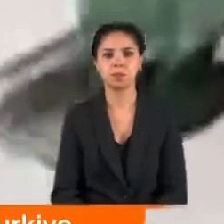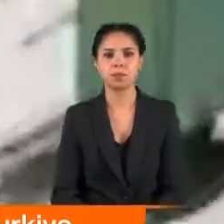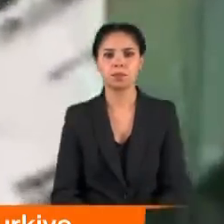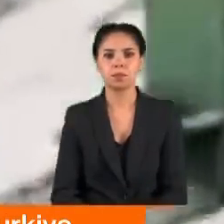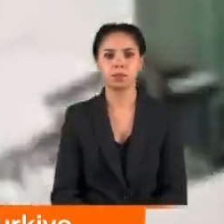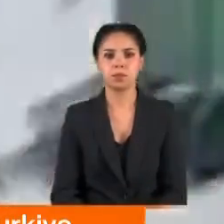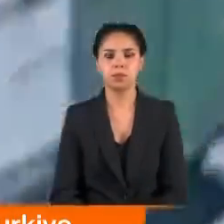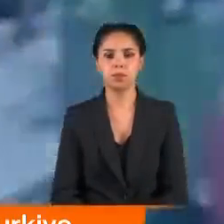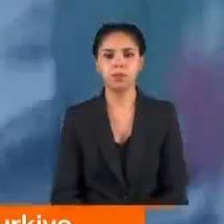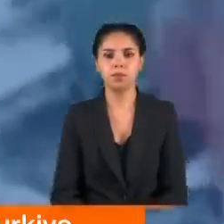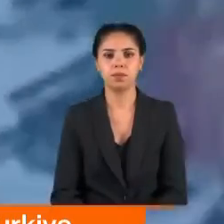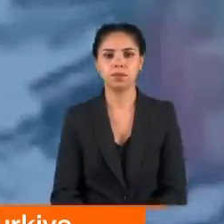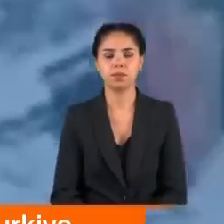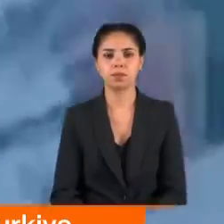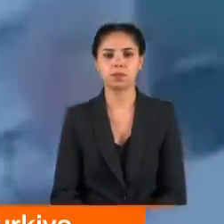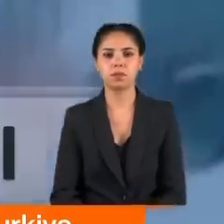Gözüküyor.